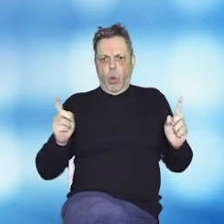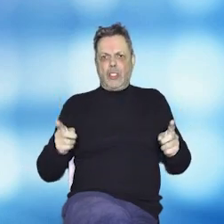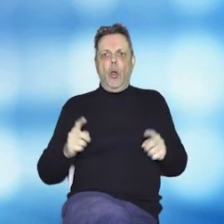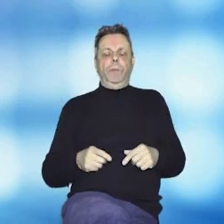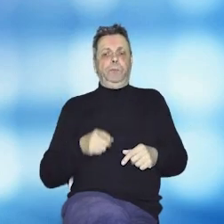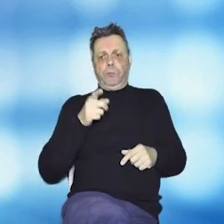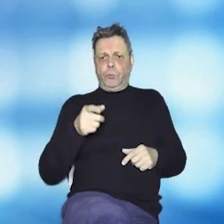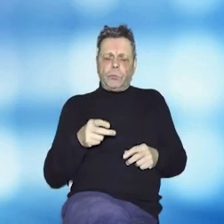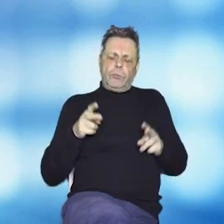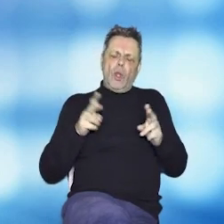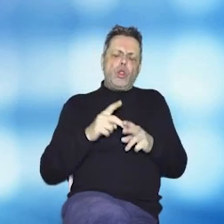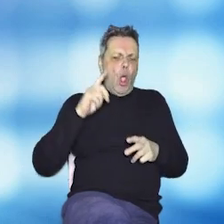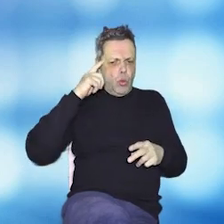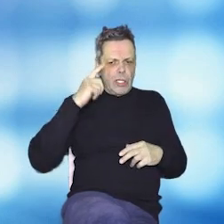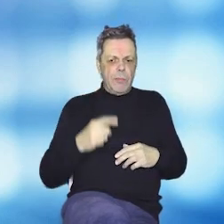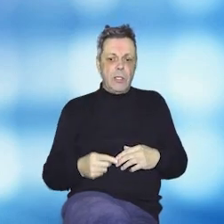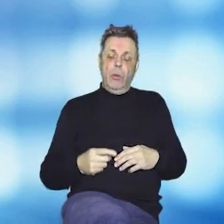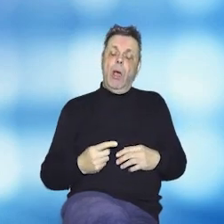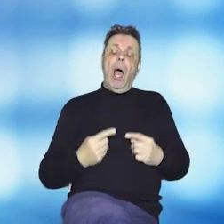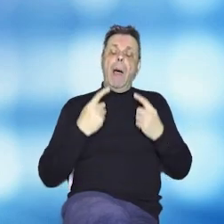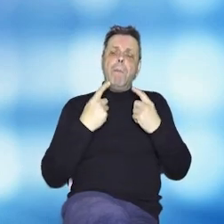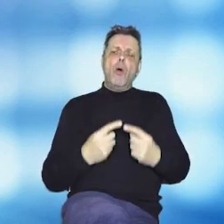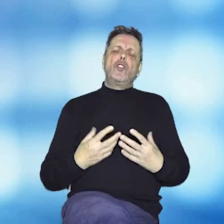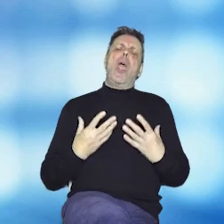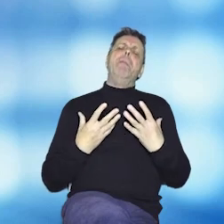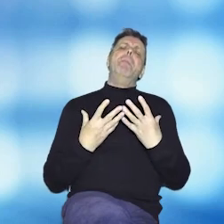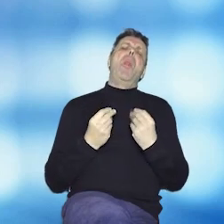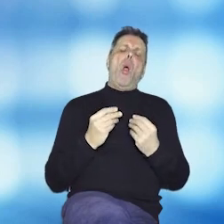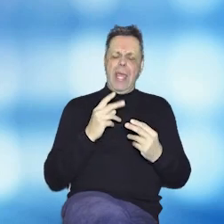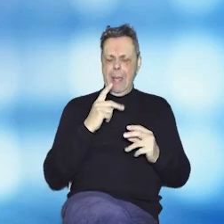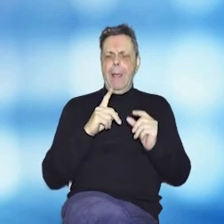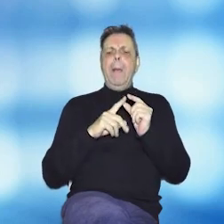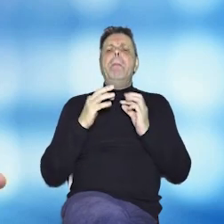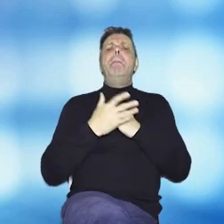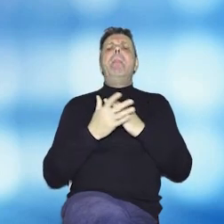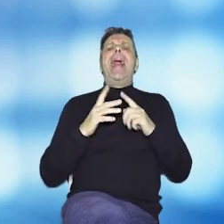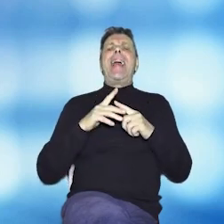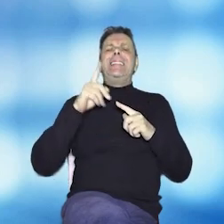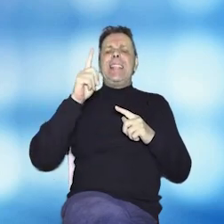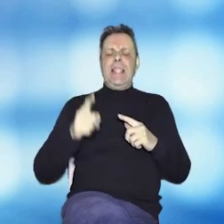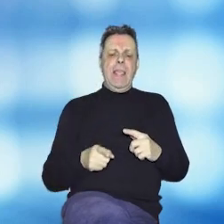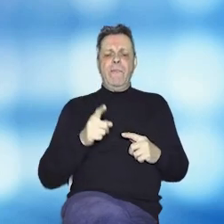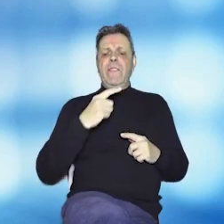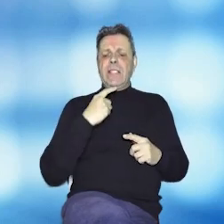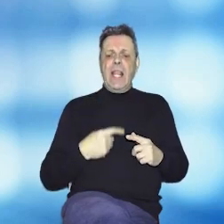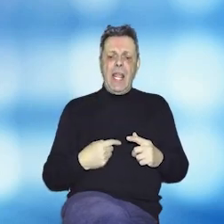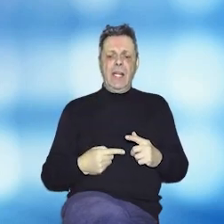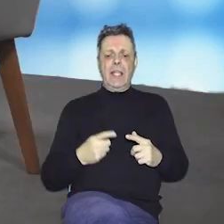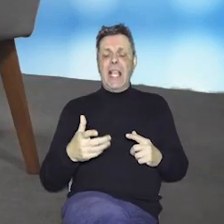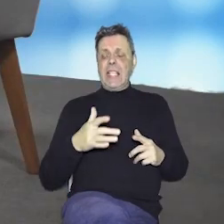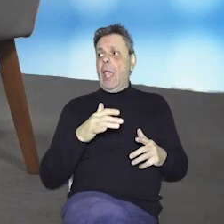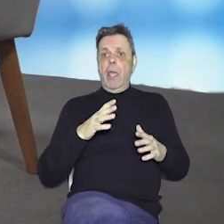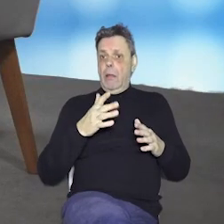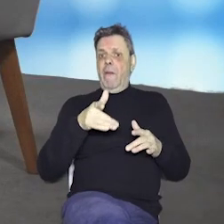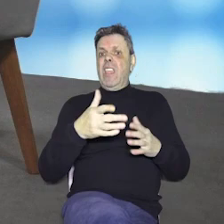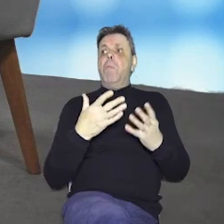To je u onom užem smislu, jel? A postoje ti brojni egzotični paraziti. Vi ste mi rekli malo prije da ste jedan pasionirani